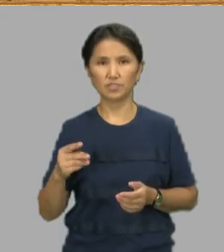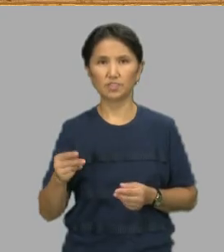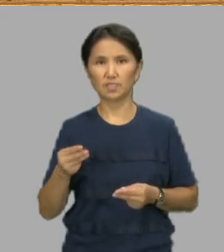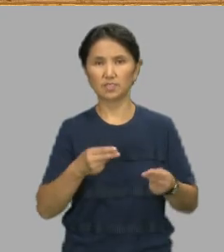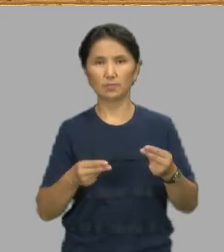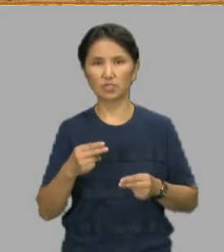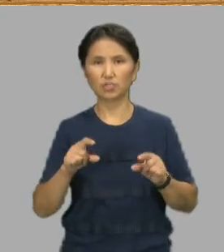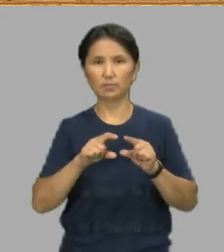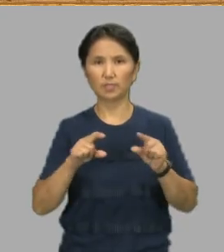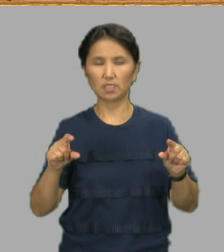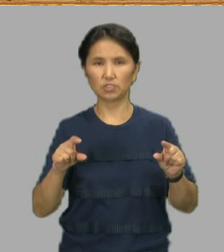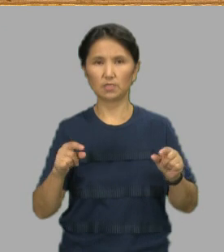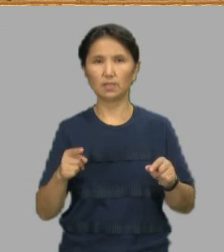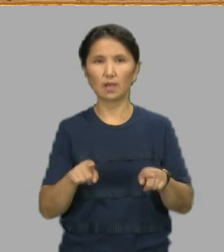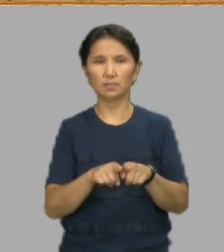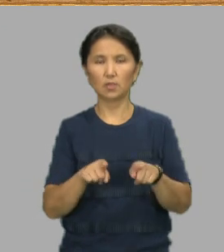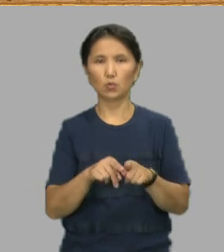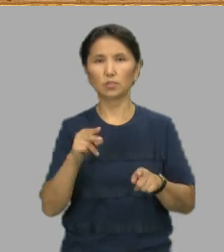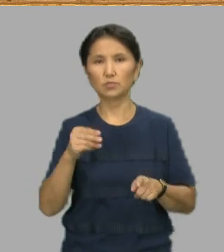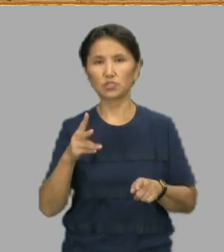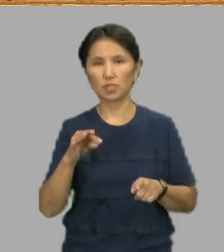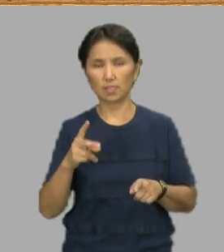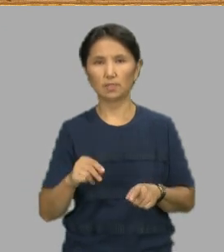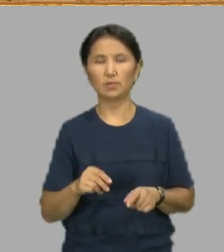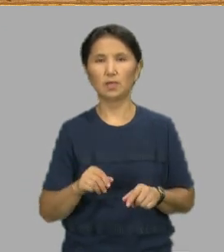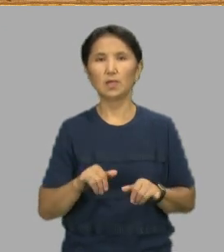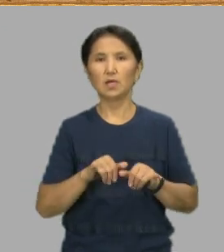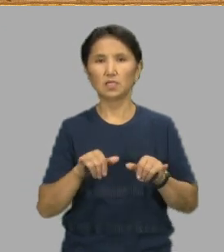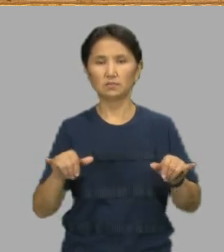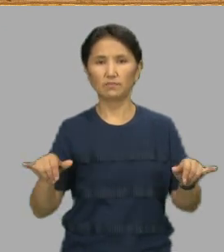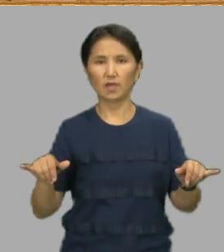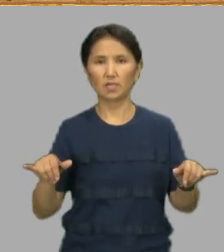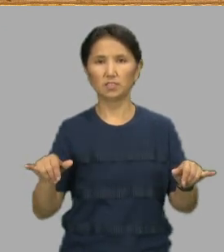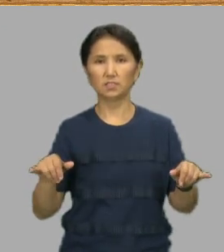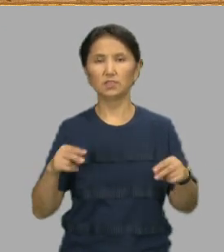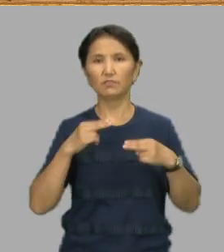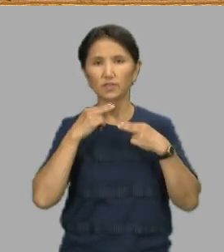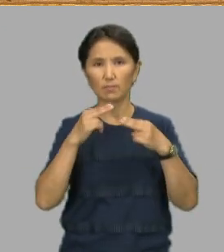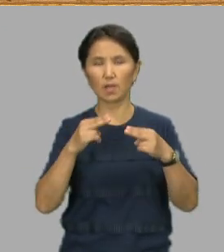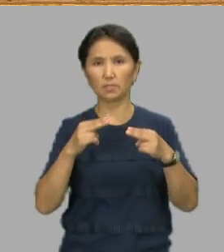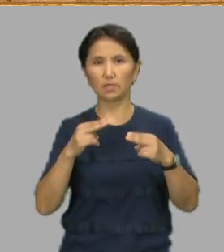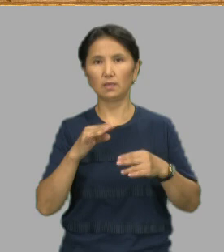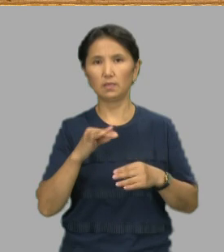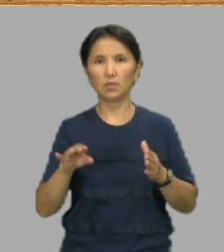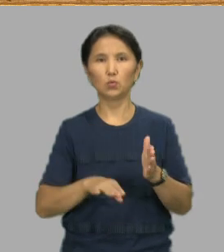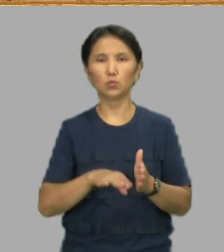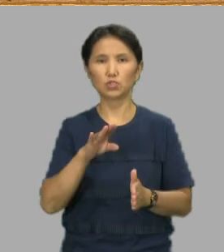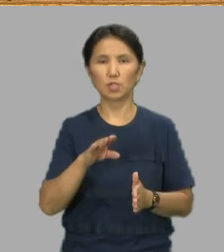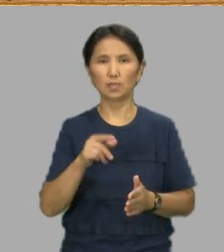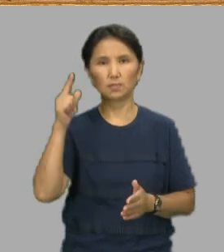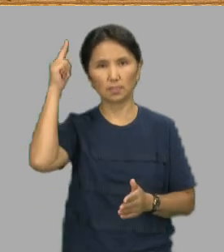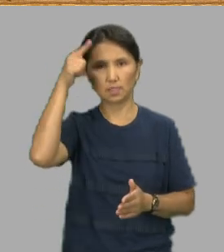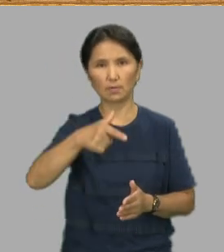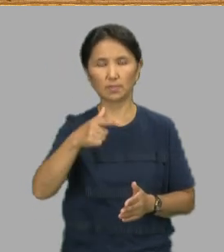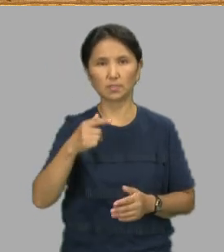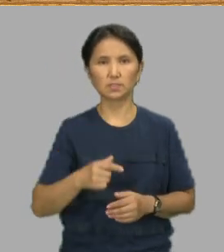Графическое изображение предложений с однородными членами развивает внимание и